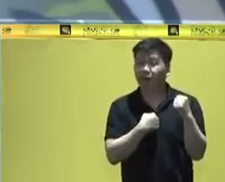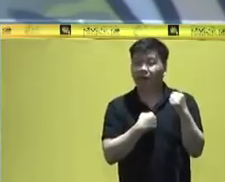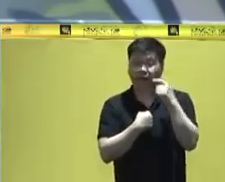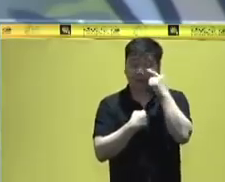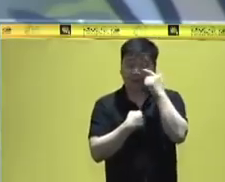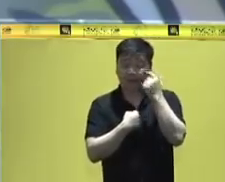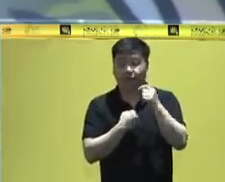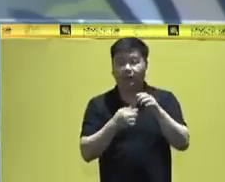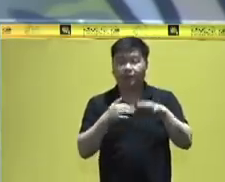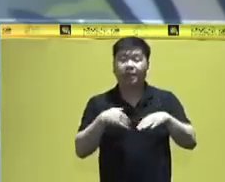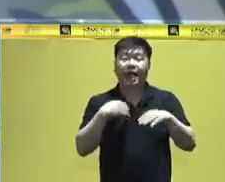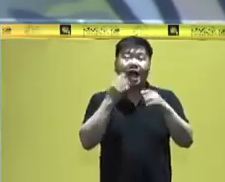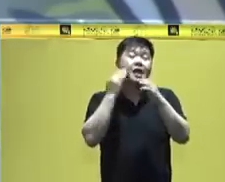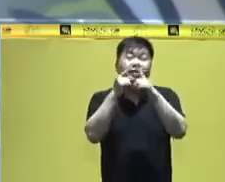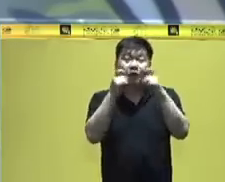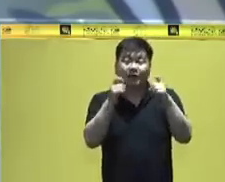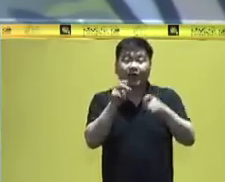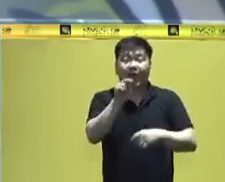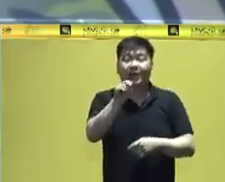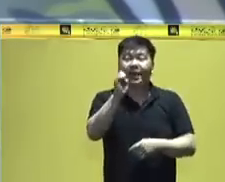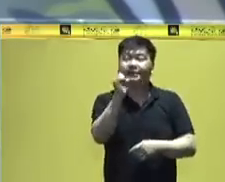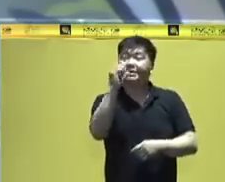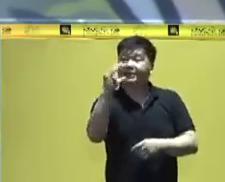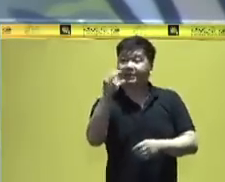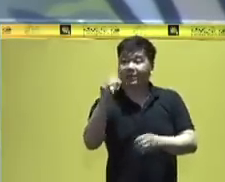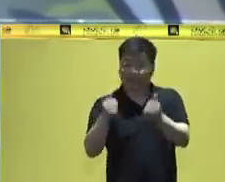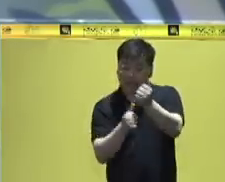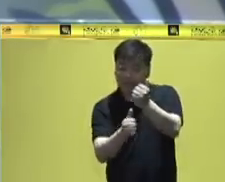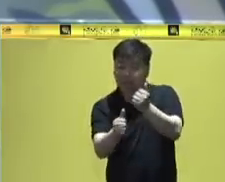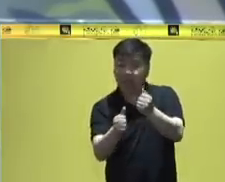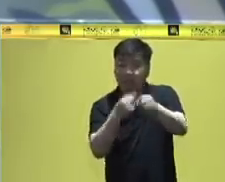제가 청와대 NSC 차장을 3년 하면서